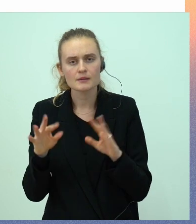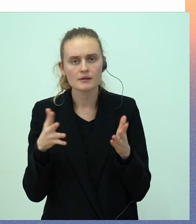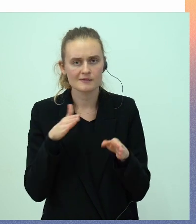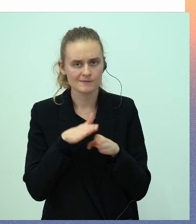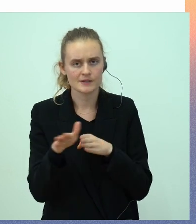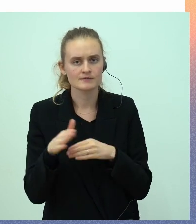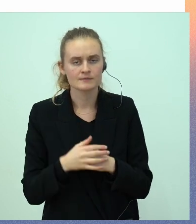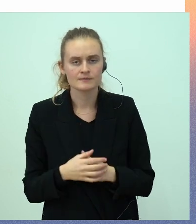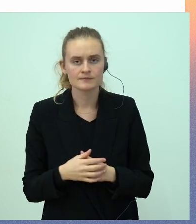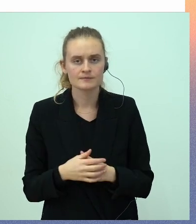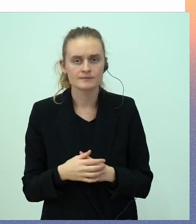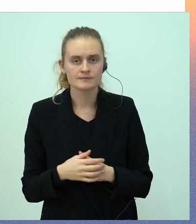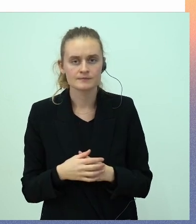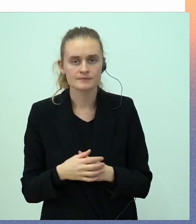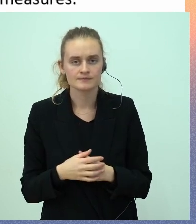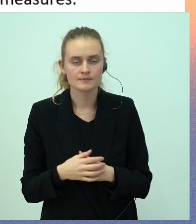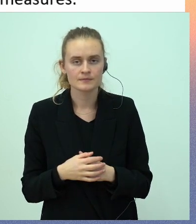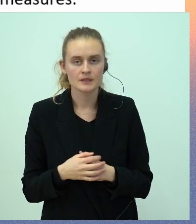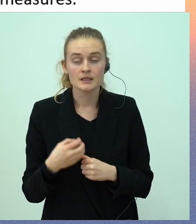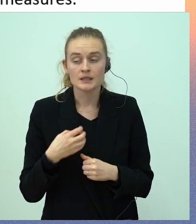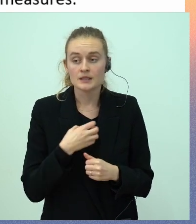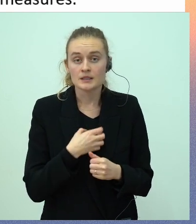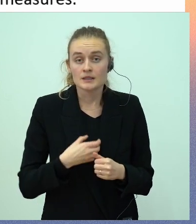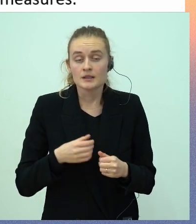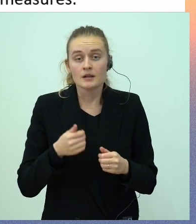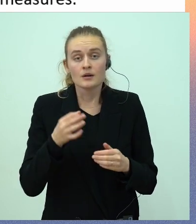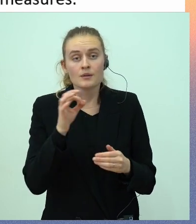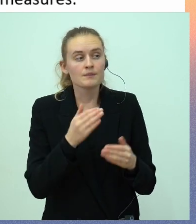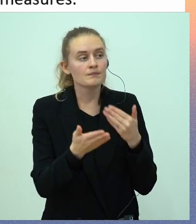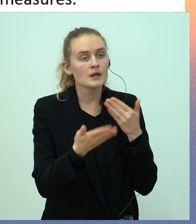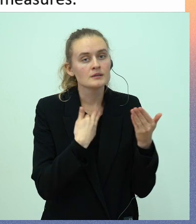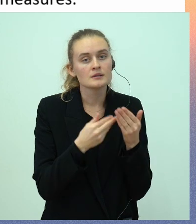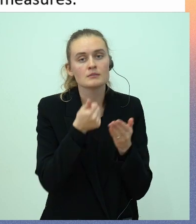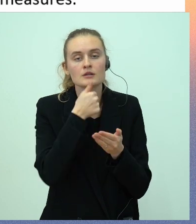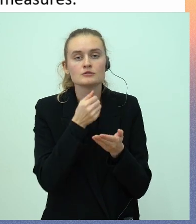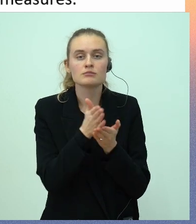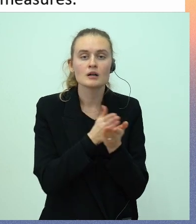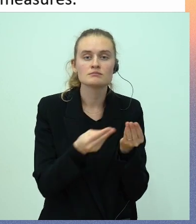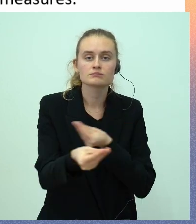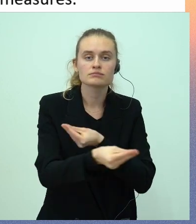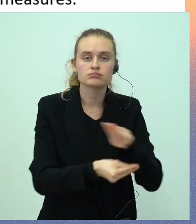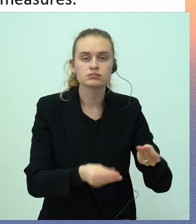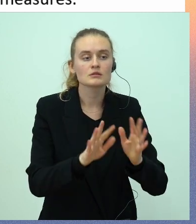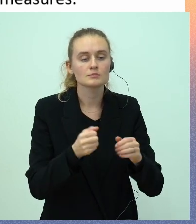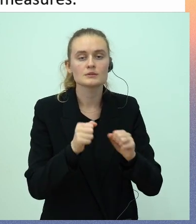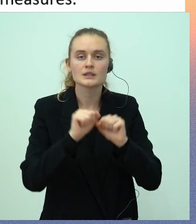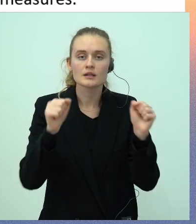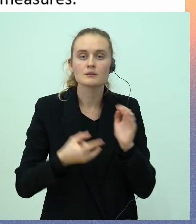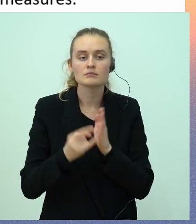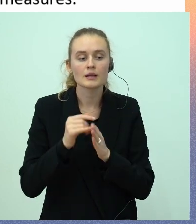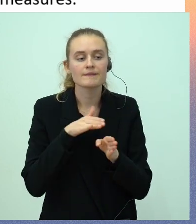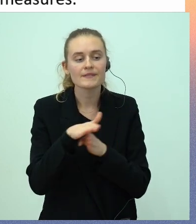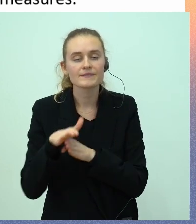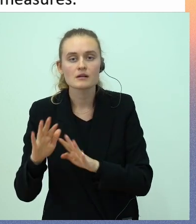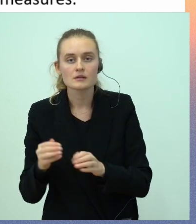Labai svarbu, jog būtų užtikrinta galimybė bendrauti, dalytis patirtimi apie tai, kaip yra įgyvendami tokie strateginiai planai.